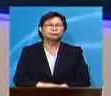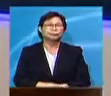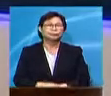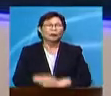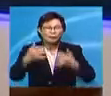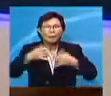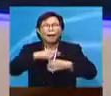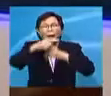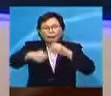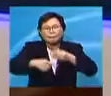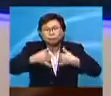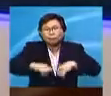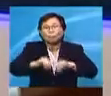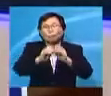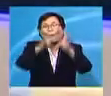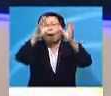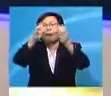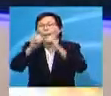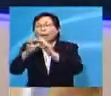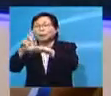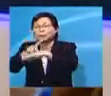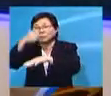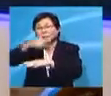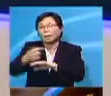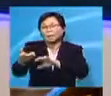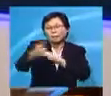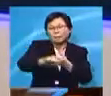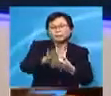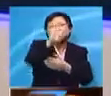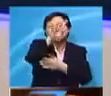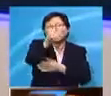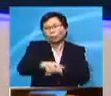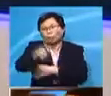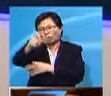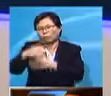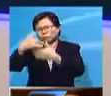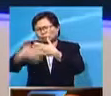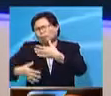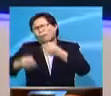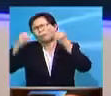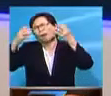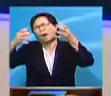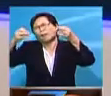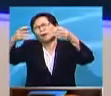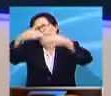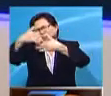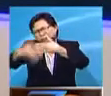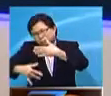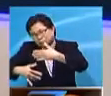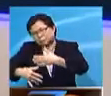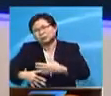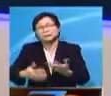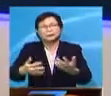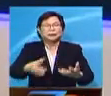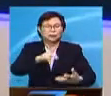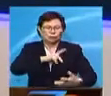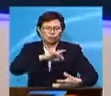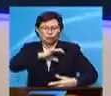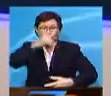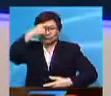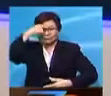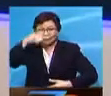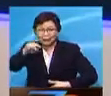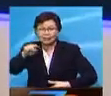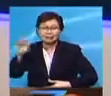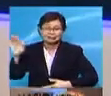masih dengan susulan Siri pengeboman di Thailand yang meragut empat nyawa dan mencederakan berpuluh-puluh yang lain timbalan ketua polis Thailand